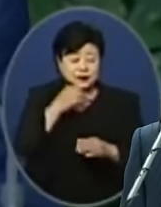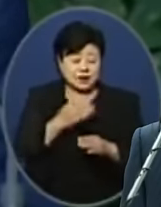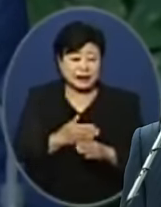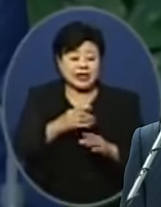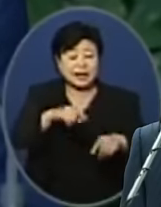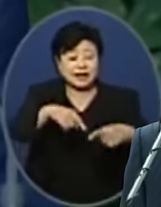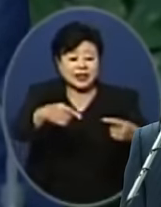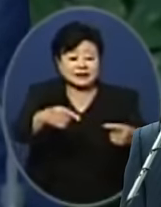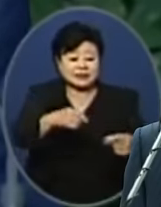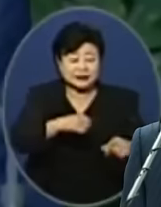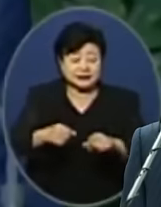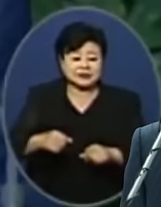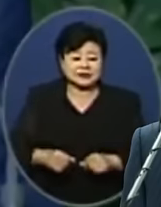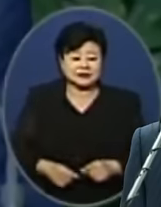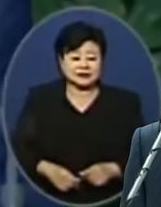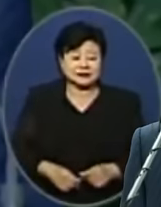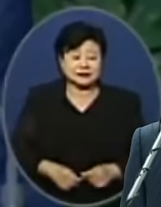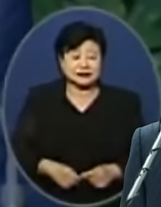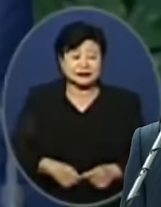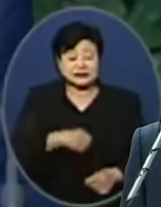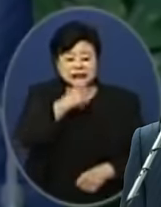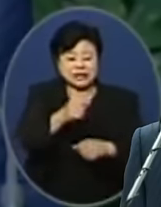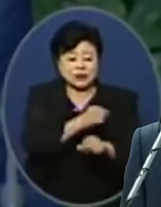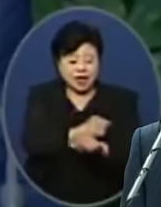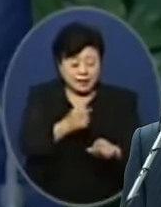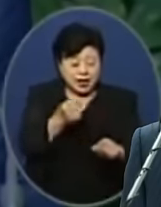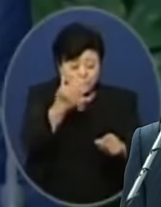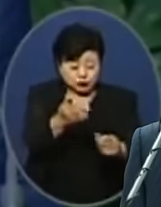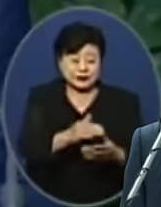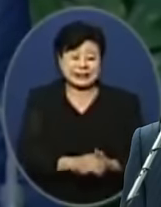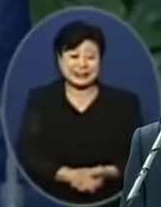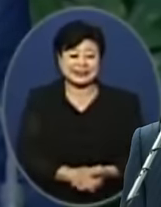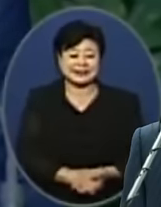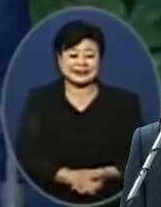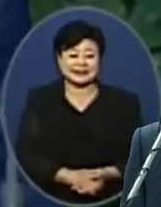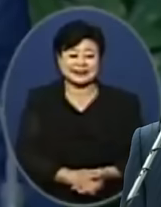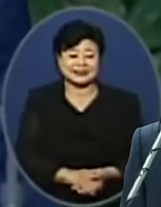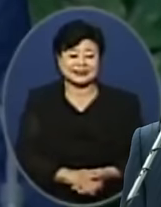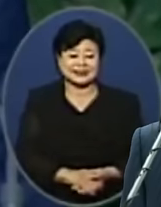북한에 역사하시면 제일 먼저 자유와 해방을 주시는 것입니다.